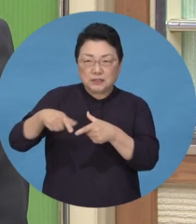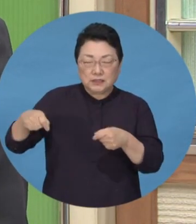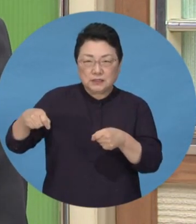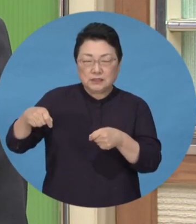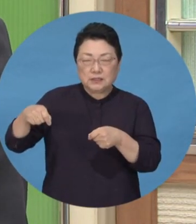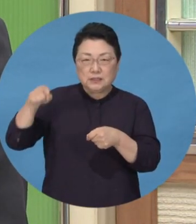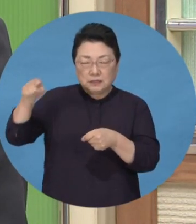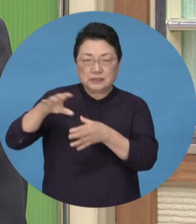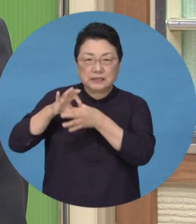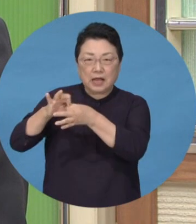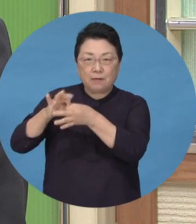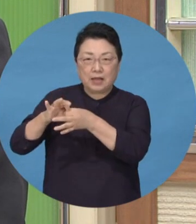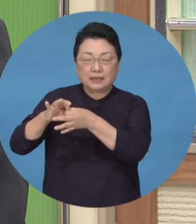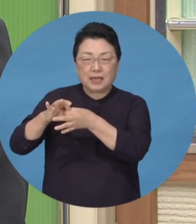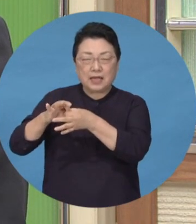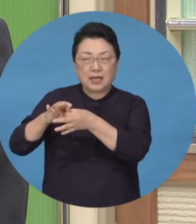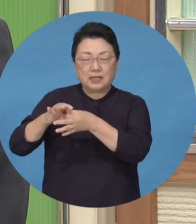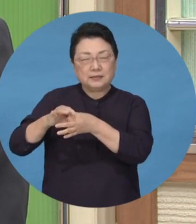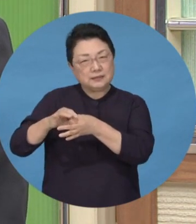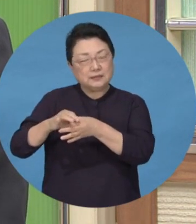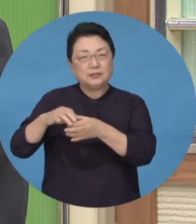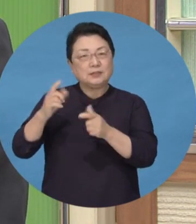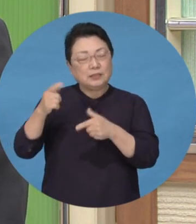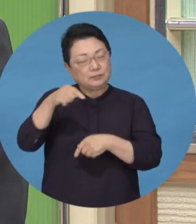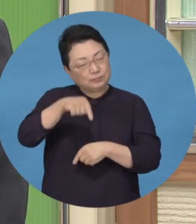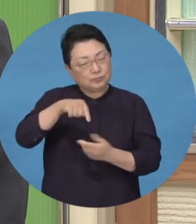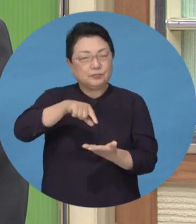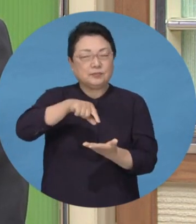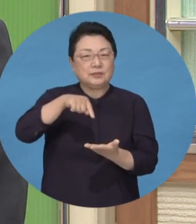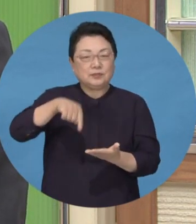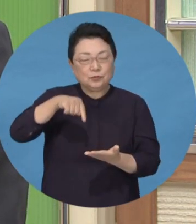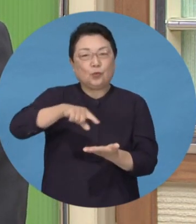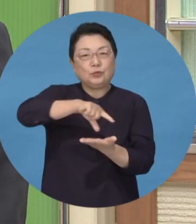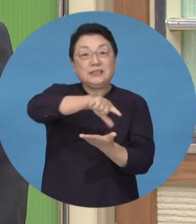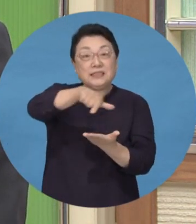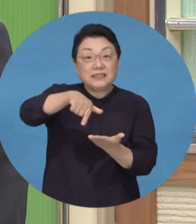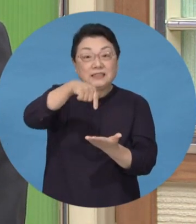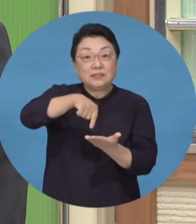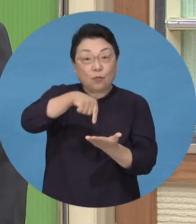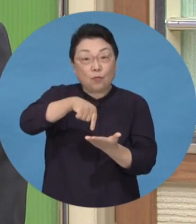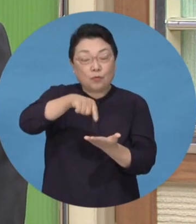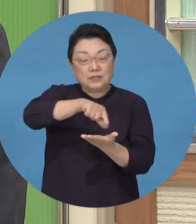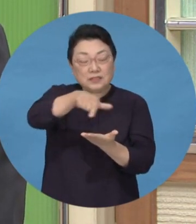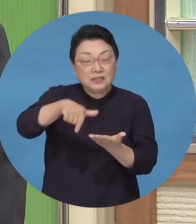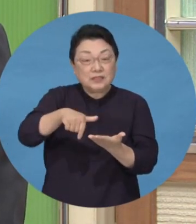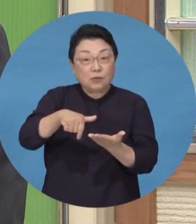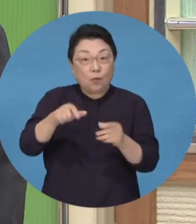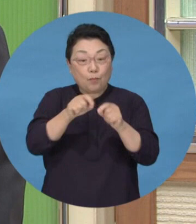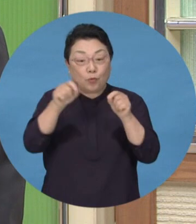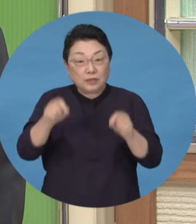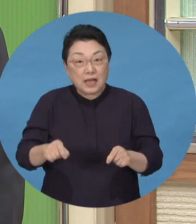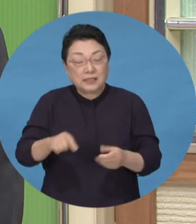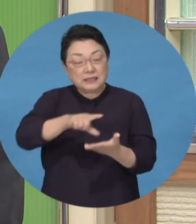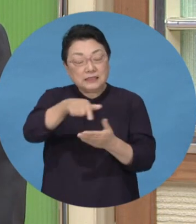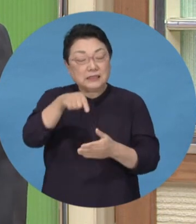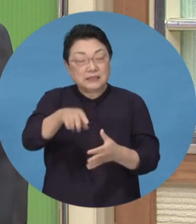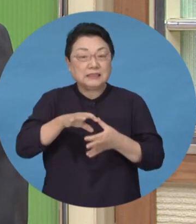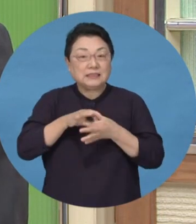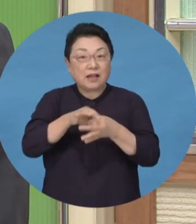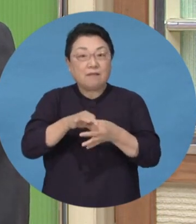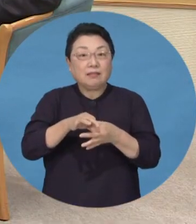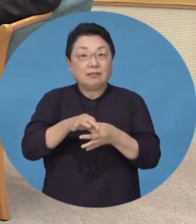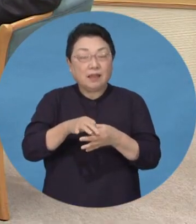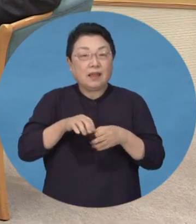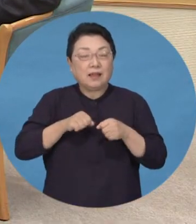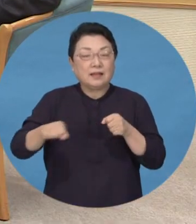関わる関わってきたというよりはむしろその山梨県というこの地域課題にずっと攻特化してきた